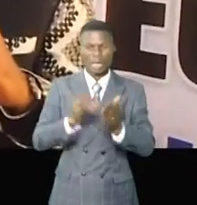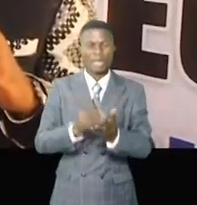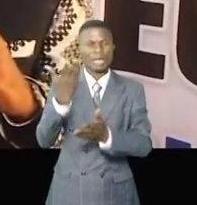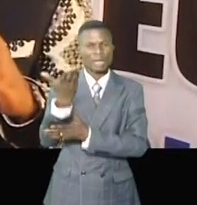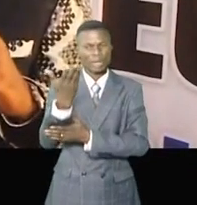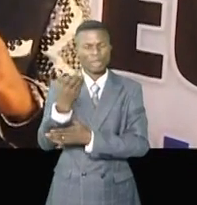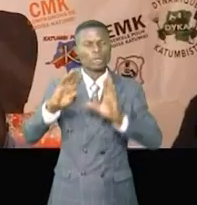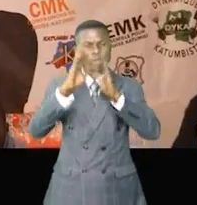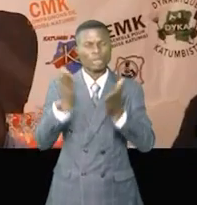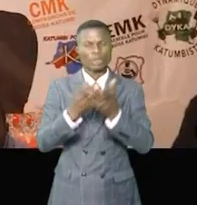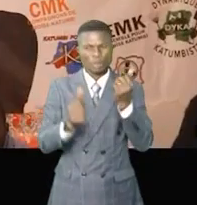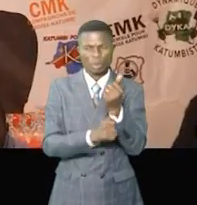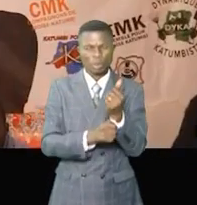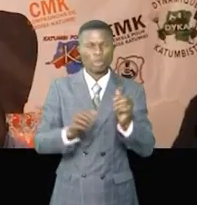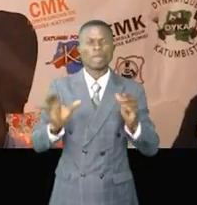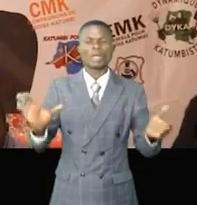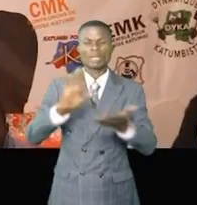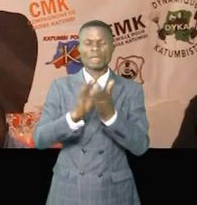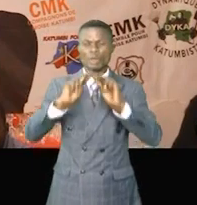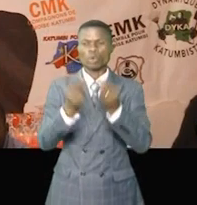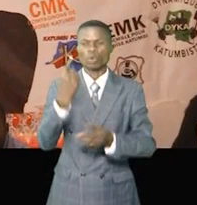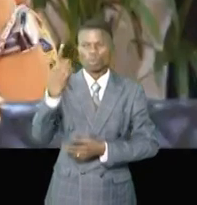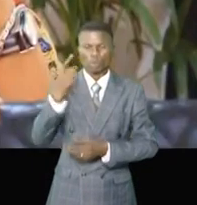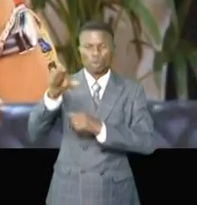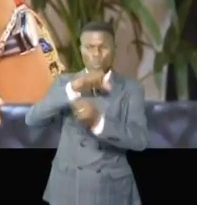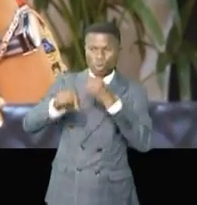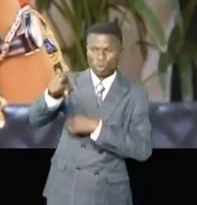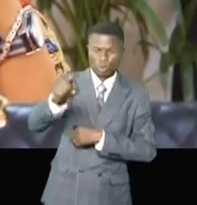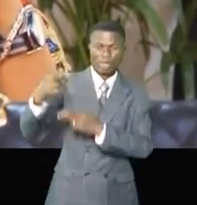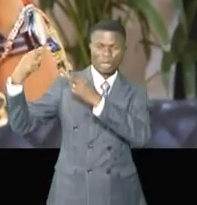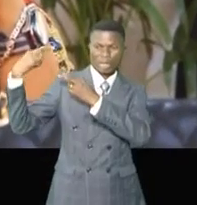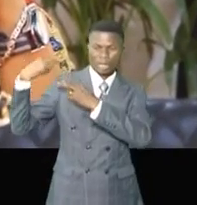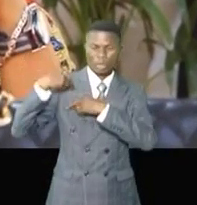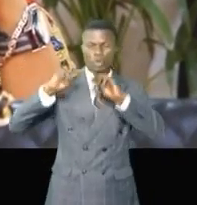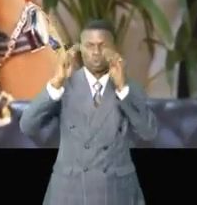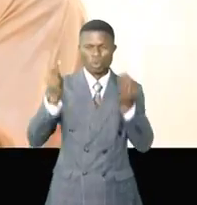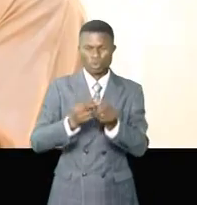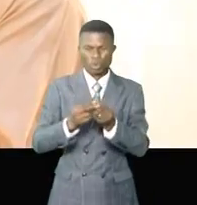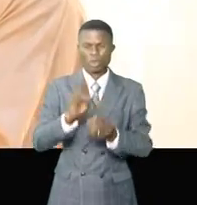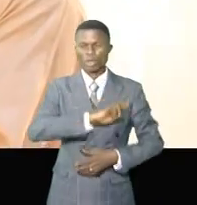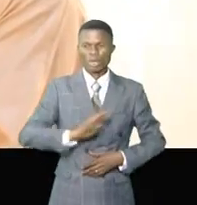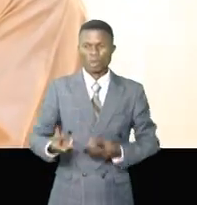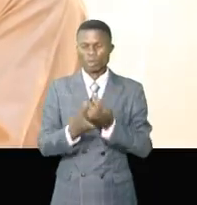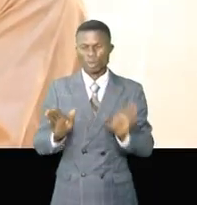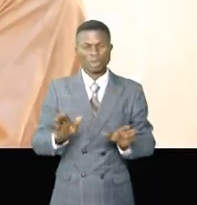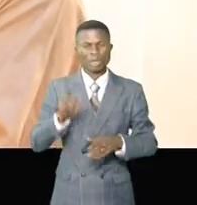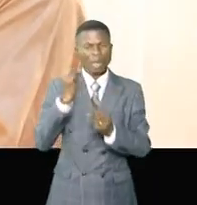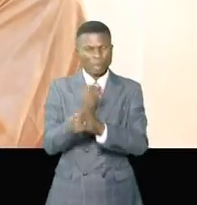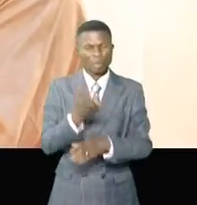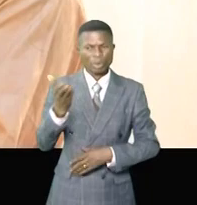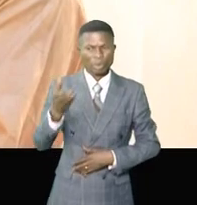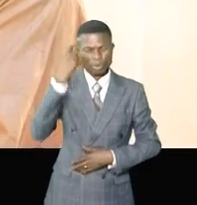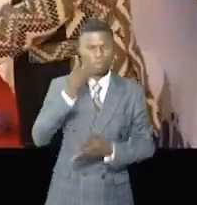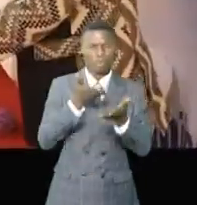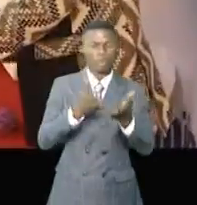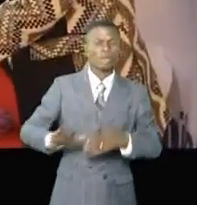invité l'assistance à faire bloc autour de Moïse Katumbi Tshapwe, responsable de l'ensemble pour la République. Toujours disposé pour